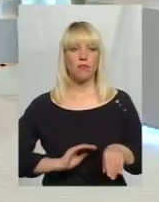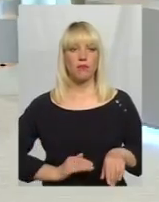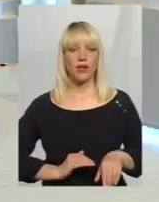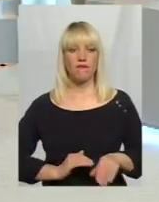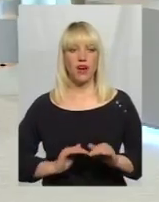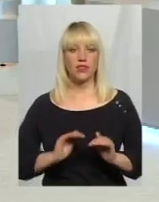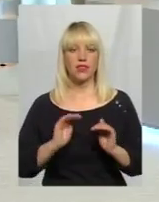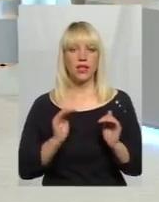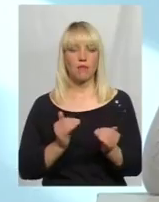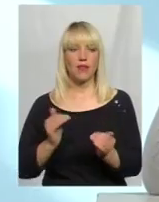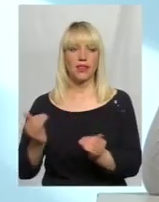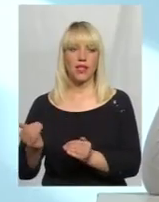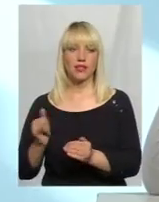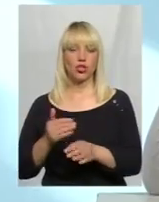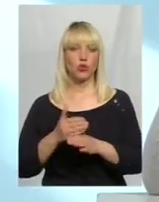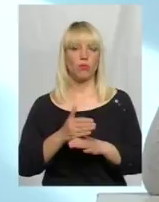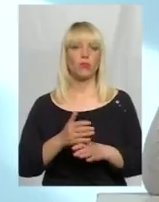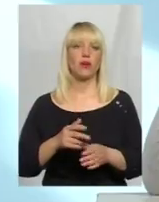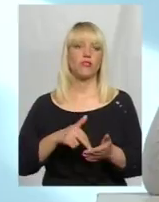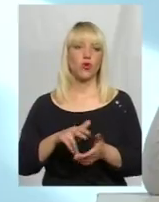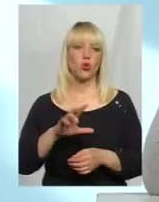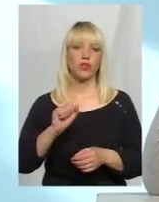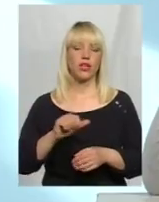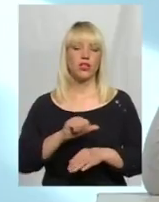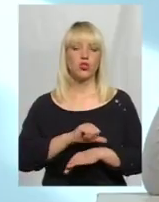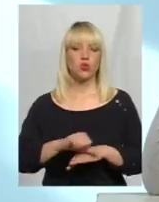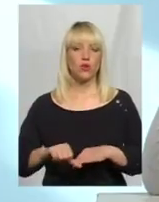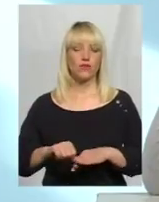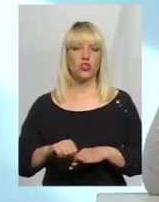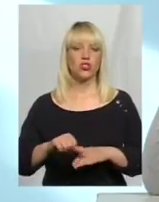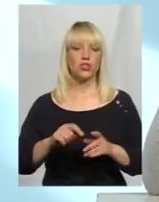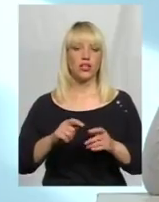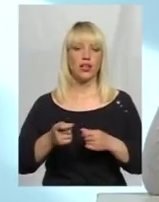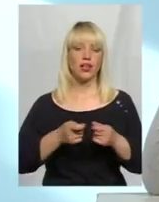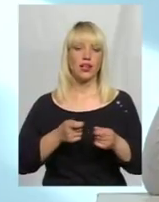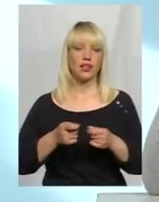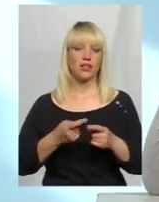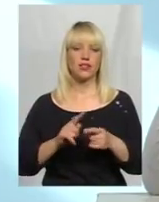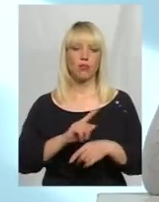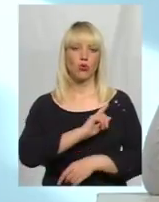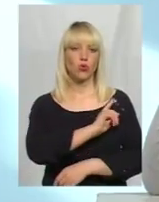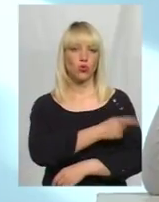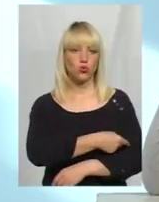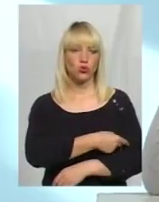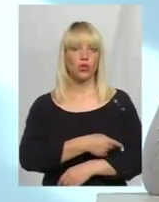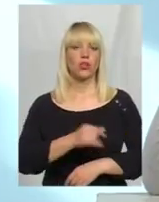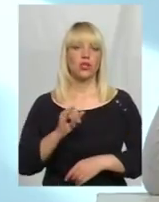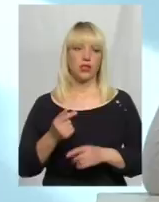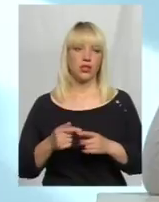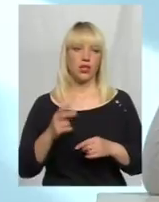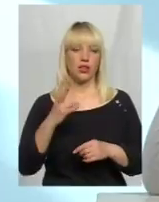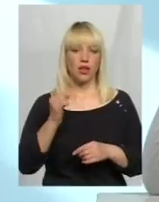маленьких і допомагають їм виходити на зовнішні ринки. Це потужно, це дуже круто, і, звичайно, нам би теж